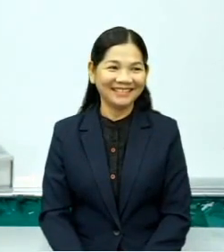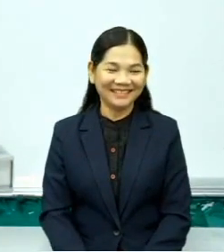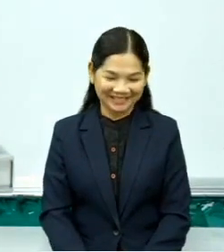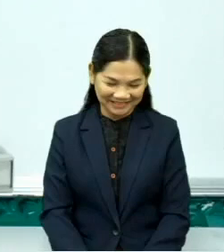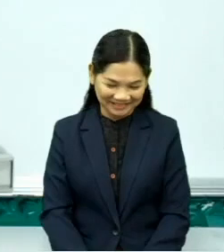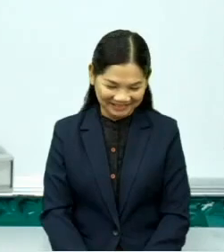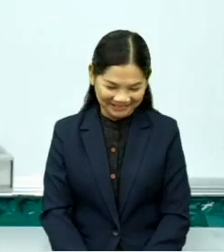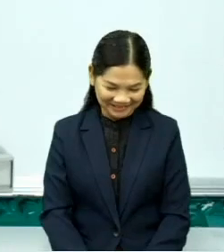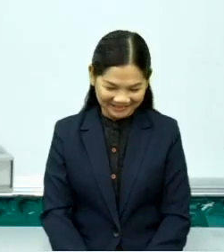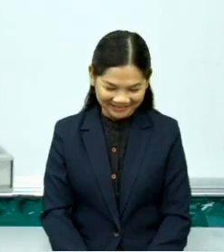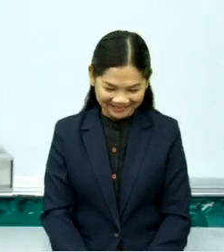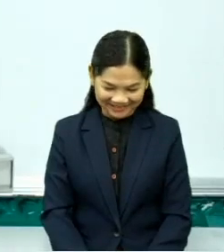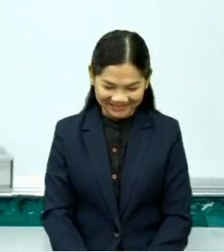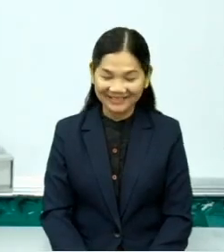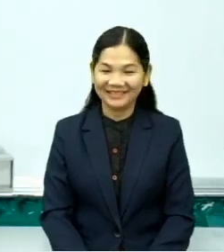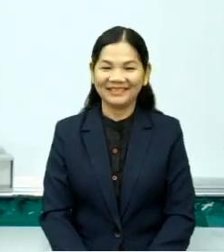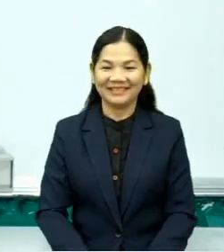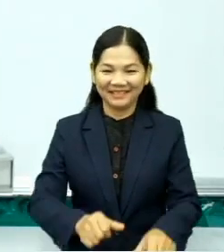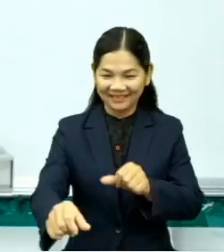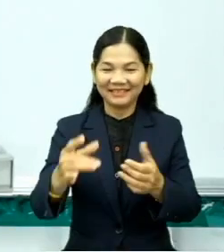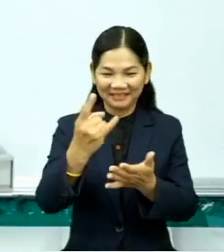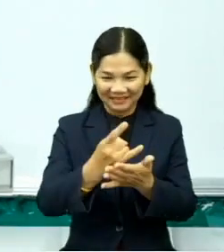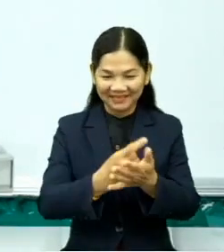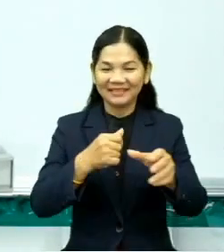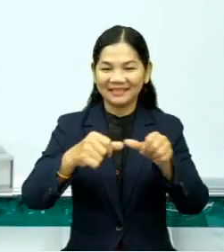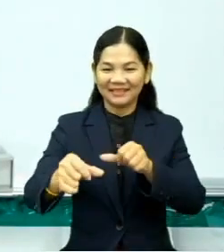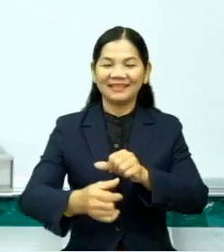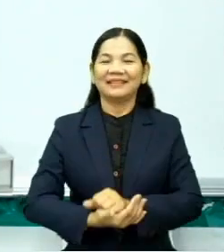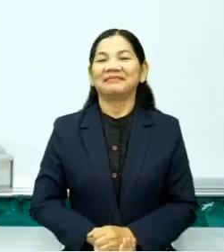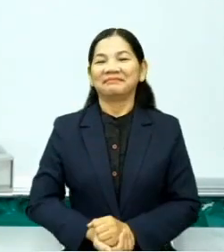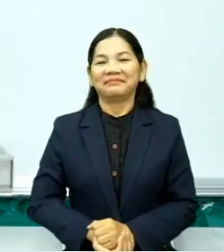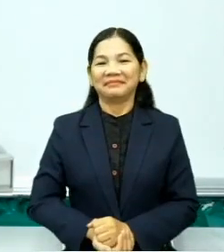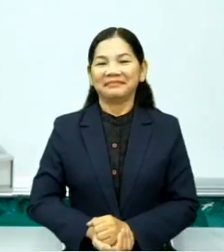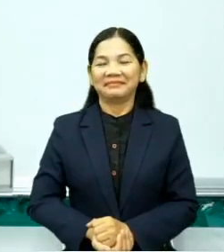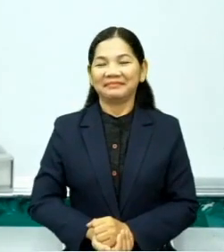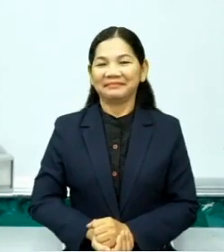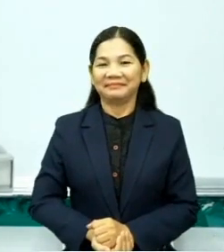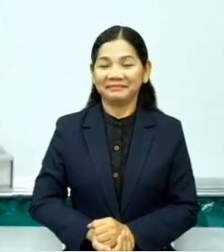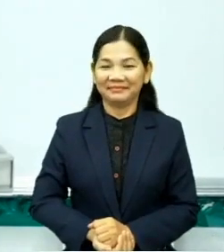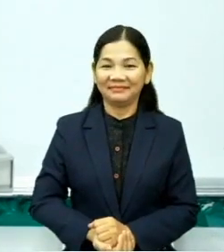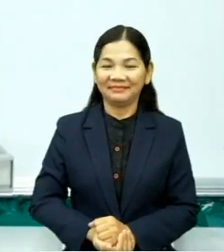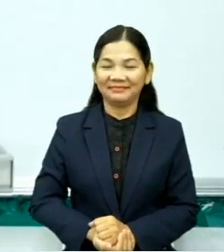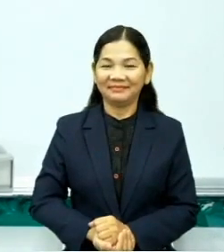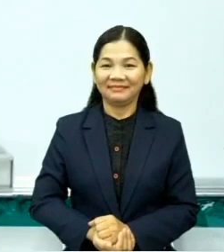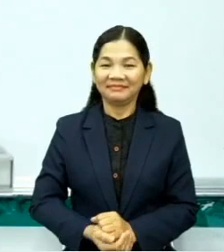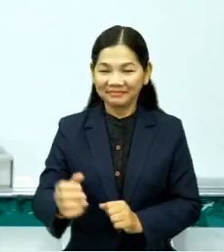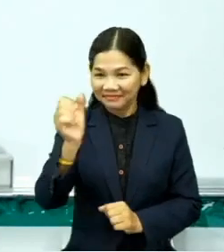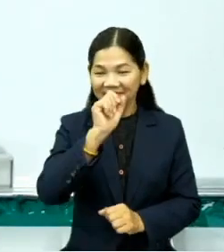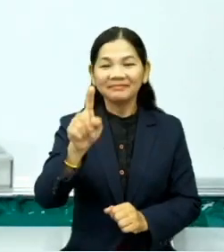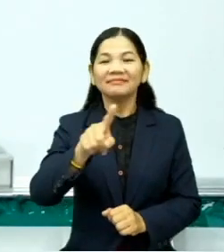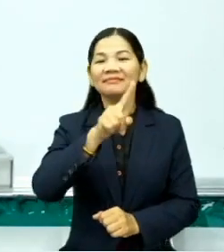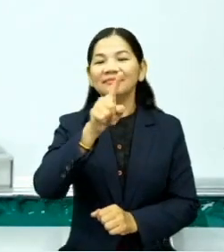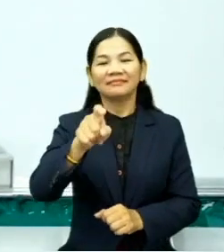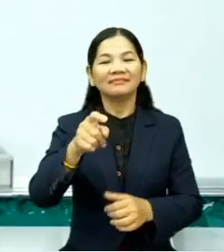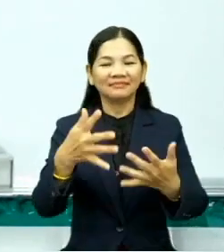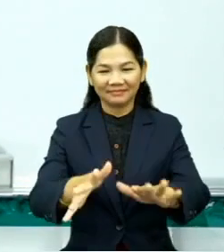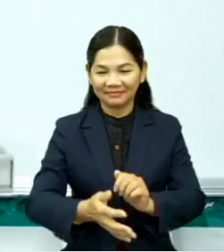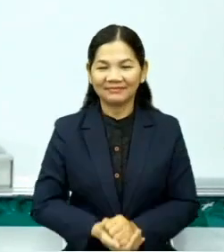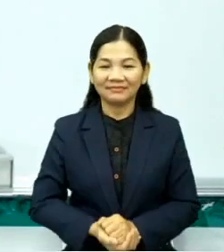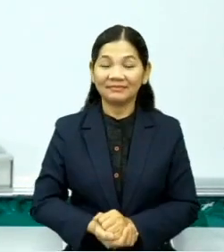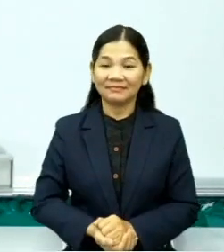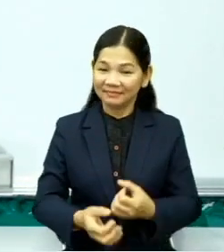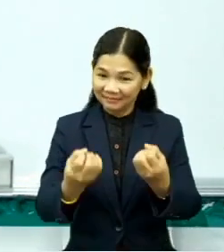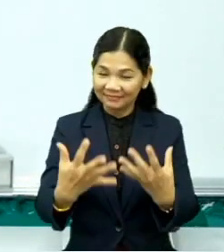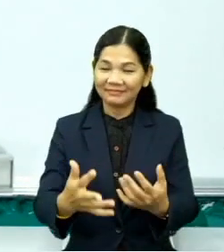Chà, ở con con tặng ác này ta lấy dương bằng to mê riêng dương bằng to tiết nè con á Chà, chẳng mấy nè cừu bàn xùm nụ, bàn xùm xùm nụ Chà, tìm án